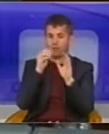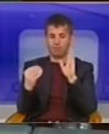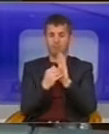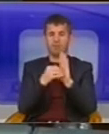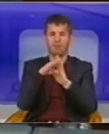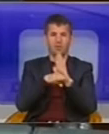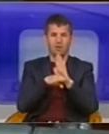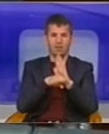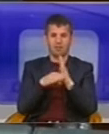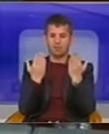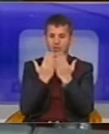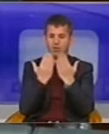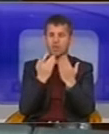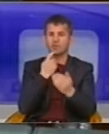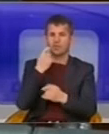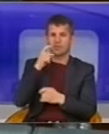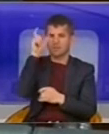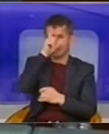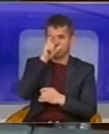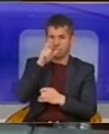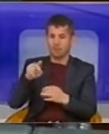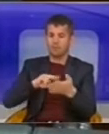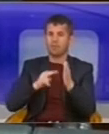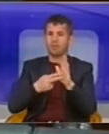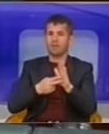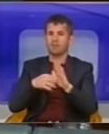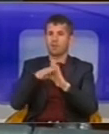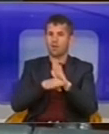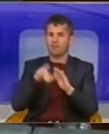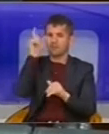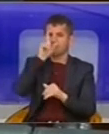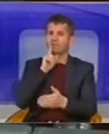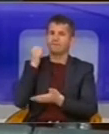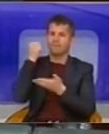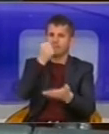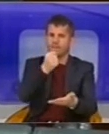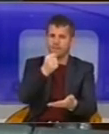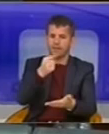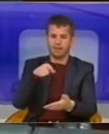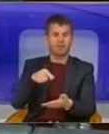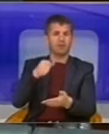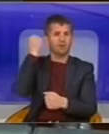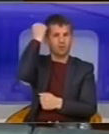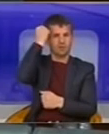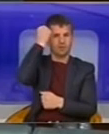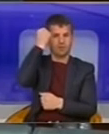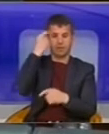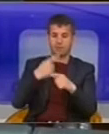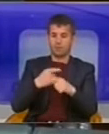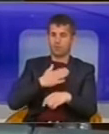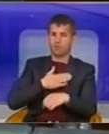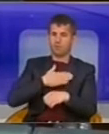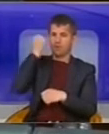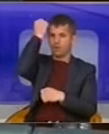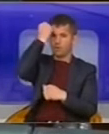qeverisë është mësimi në gjuhën sërbe, me plan programit të Serbisë që financohen nga buxheti i Kosovës, por për Kosovën